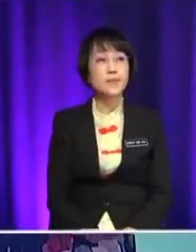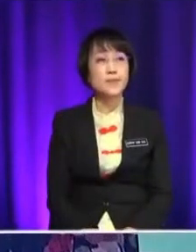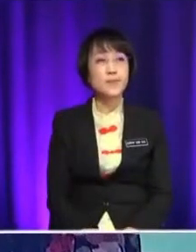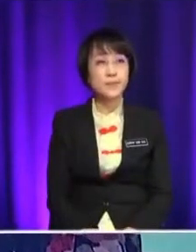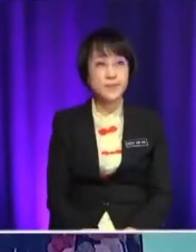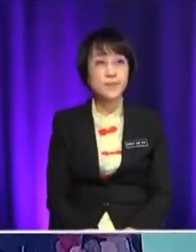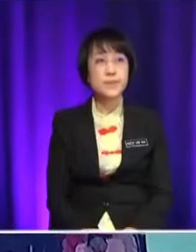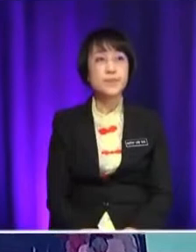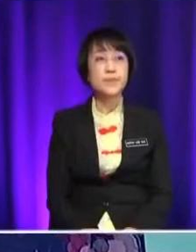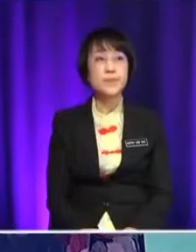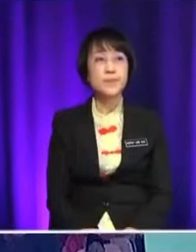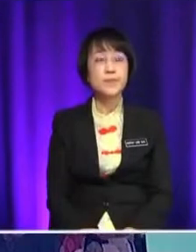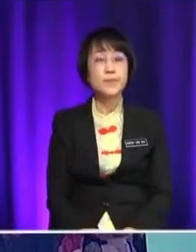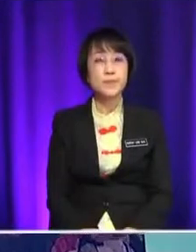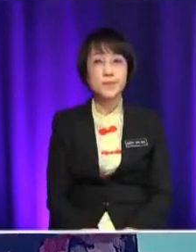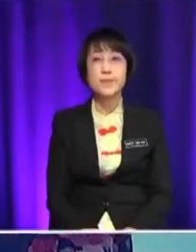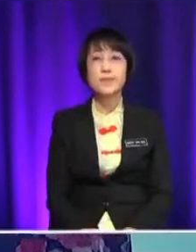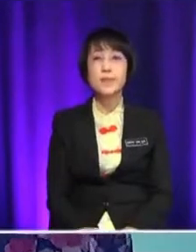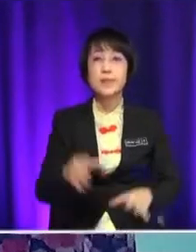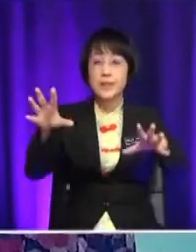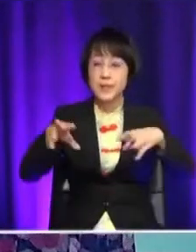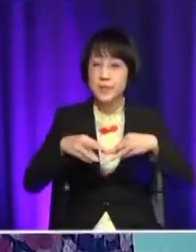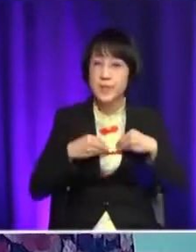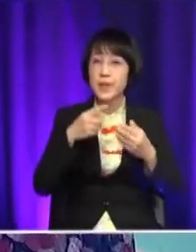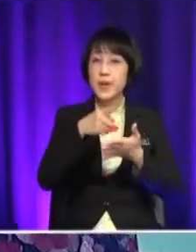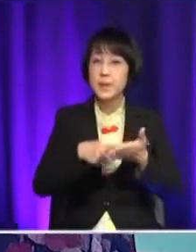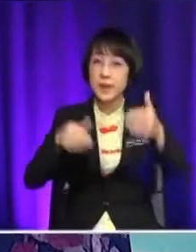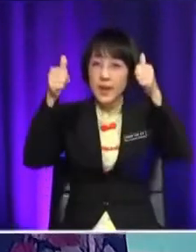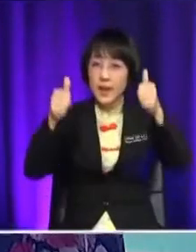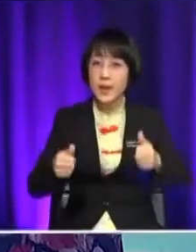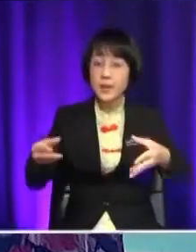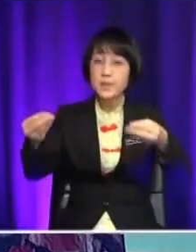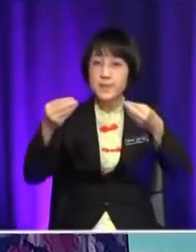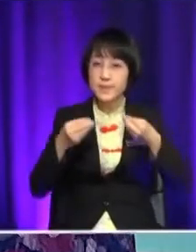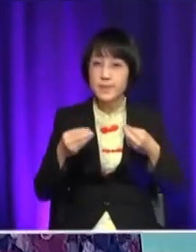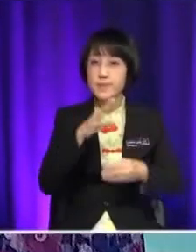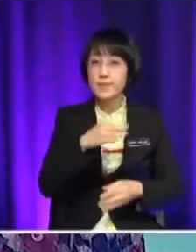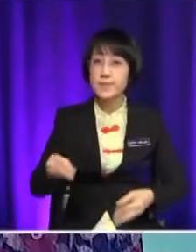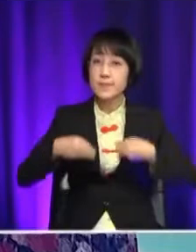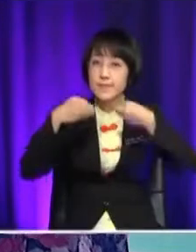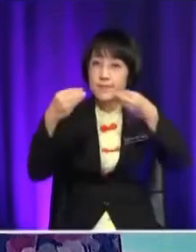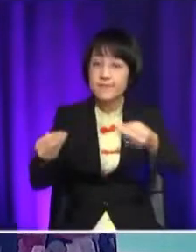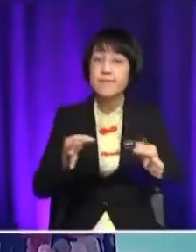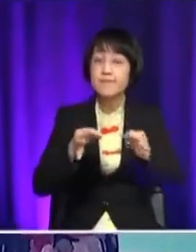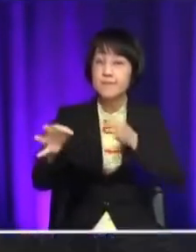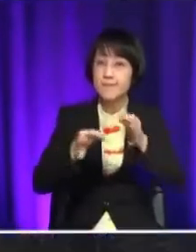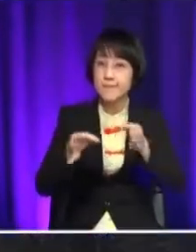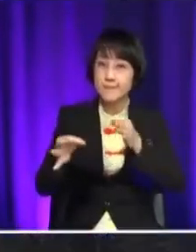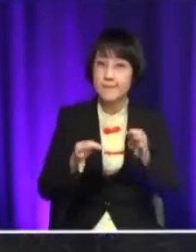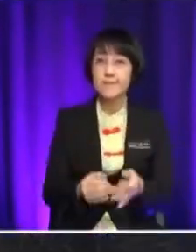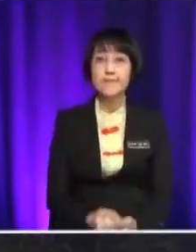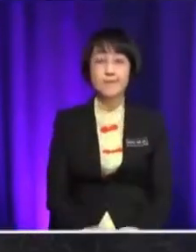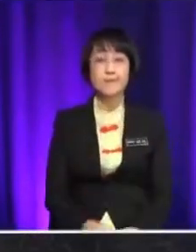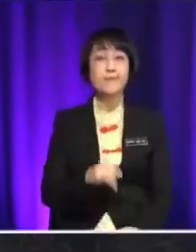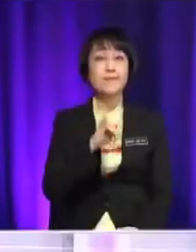oleh panel dan dia beri huraian. Yeah. Okey. Seterusnya, saya nak beri 3 bintang juga kepada Fatin. 3